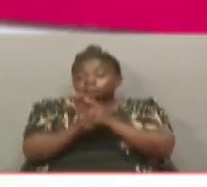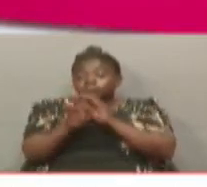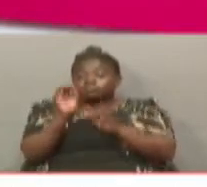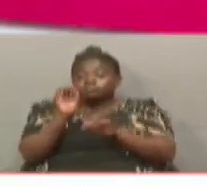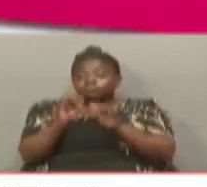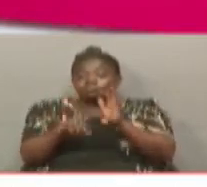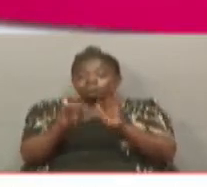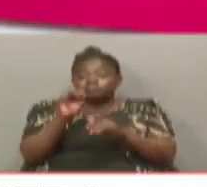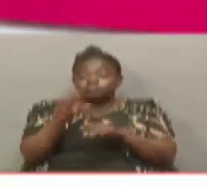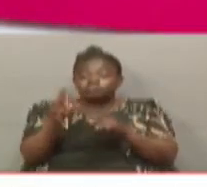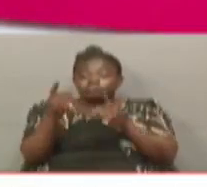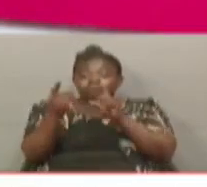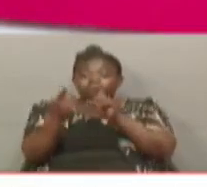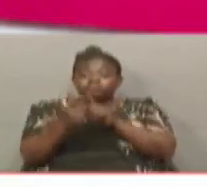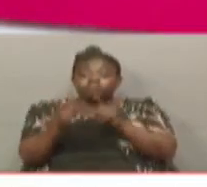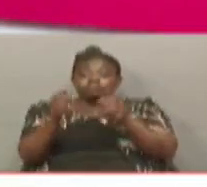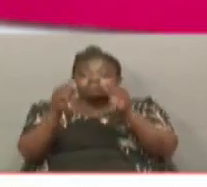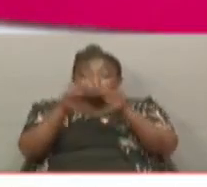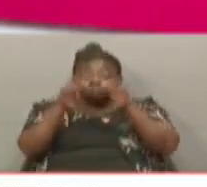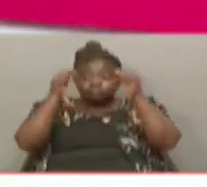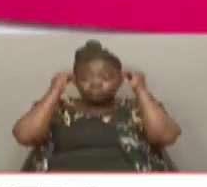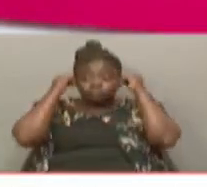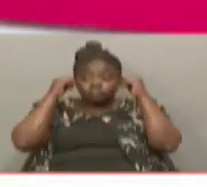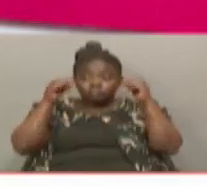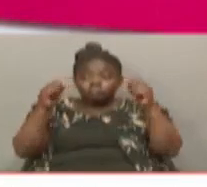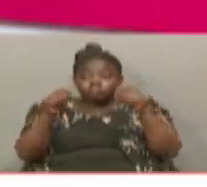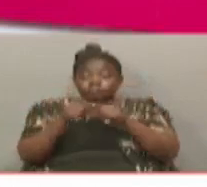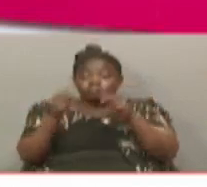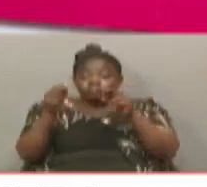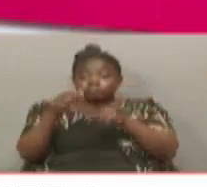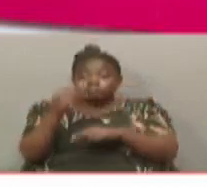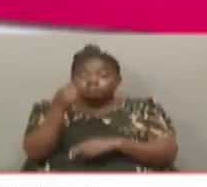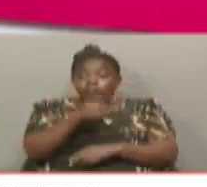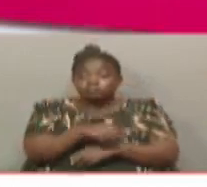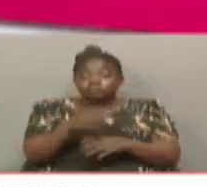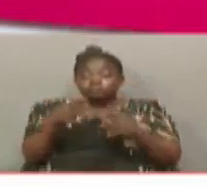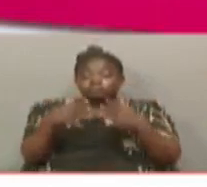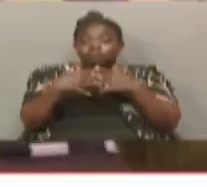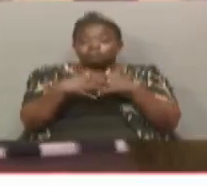eno ebadde mu maka g'obwa pulezidenti era nga yabaddewo ku lunaku olwokusatu.